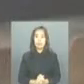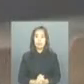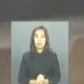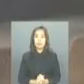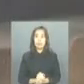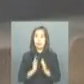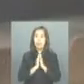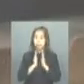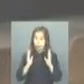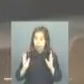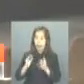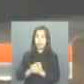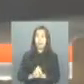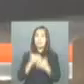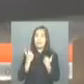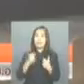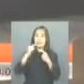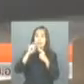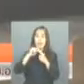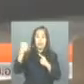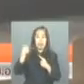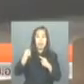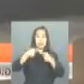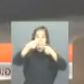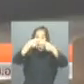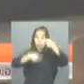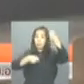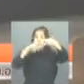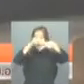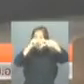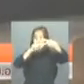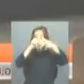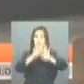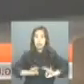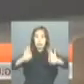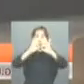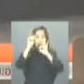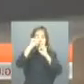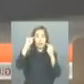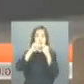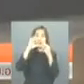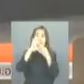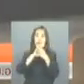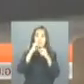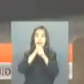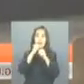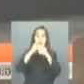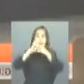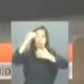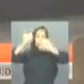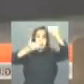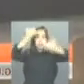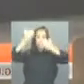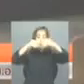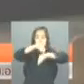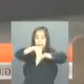ขอบคุณค่ะคุณพึ่งนภาคะซึ่งทั้งสองประเด็นที่กล่าวมาเมื่อสักครู่นี้นะคะก็ได้ถูกสะท้อนผ่านทางนิทรรศการที่เครือข่ายแต่ละพื้นที่นั้น